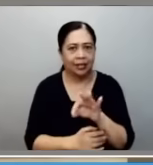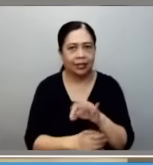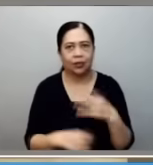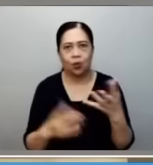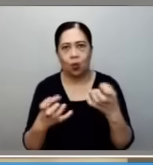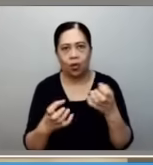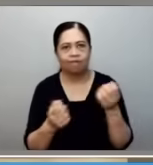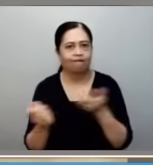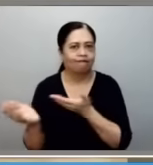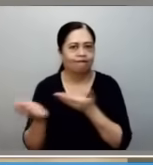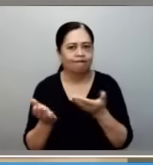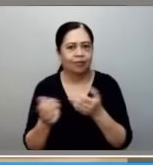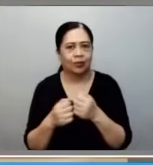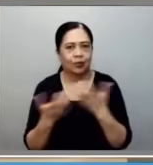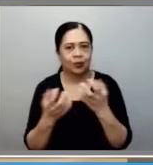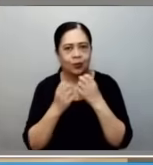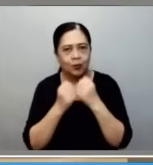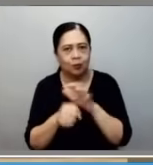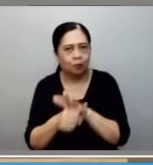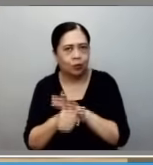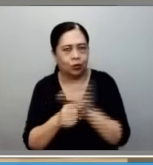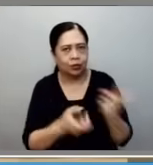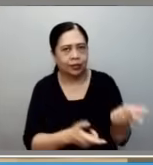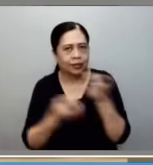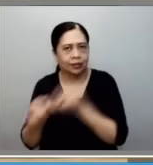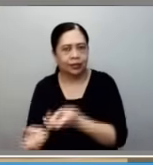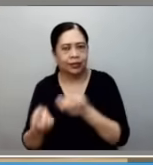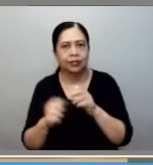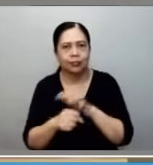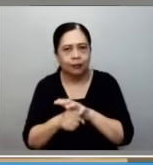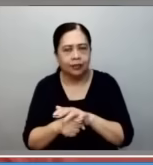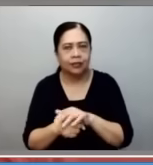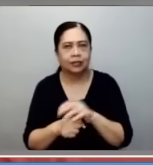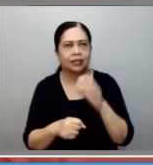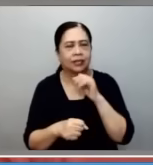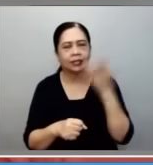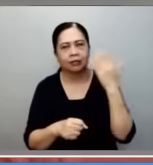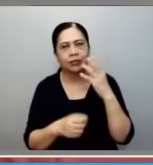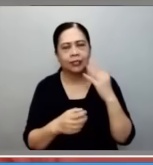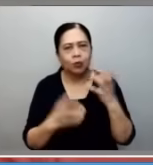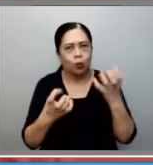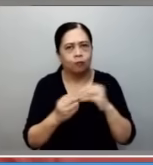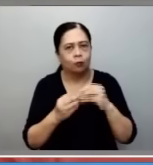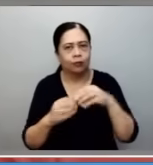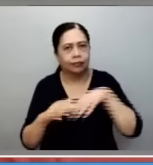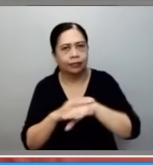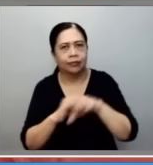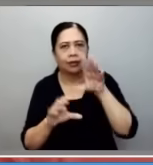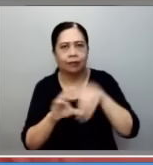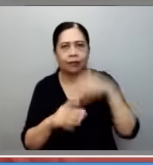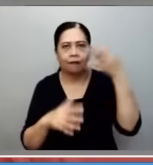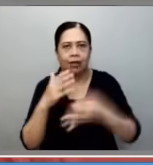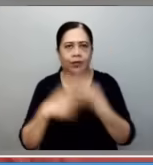yung pressure na yun pagdating sa Season 99 na di namin nadala noong Season 98. Yung pumasok sa Final Four and then